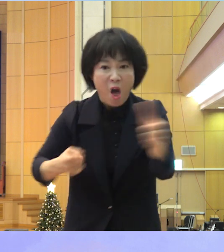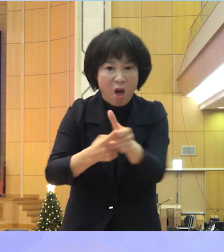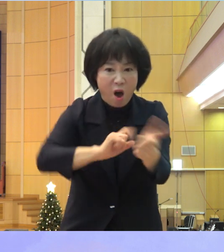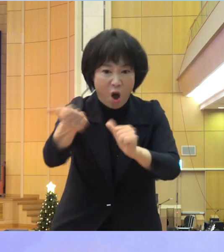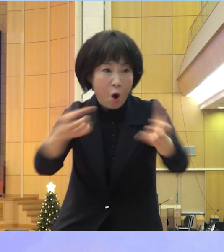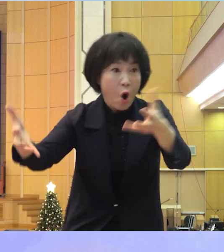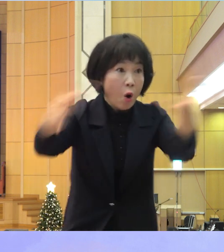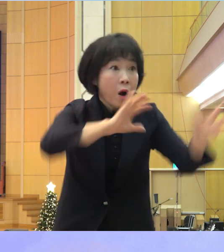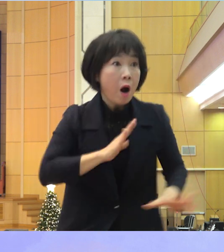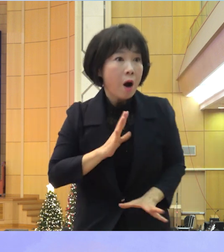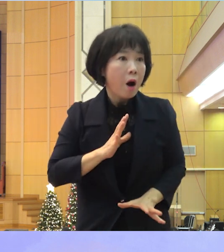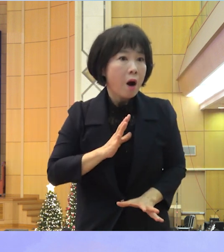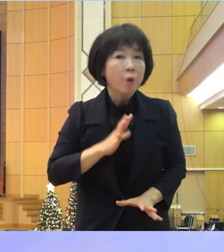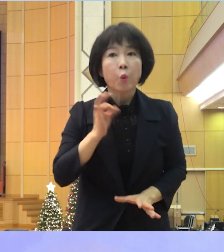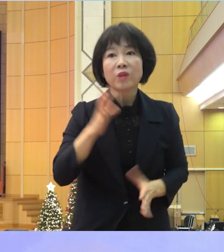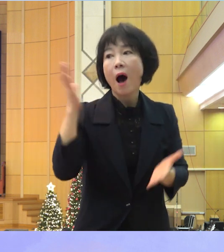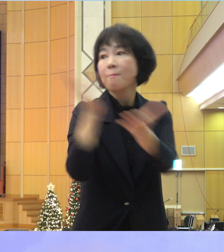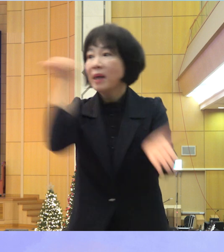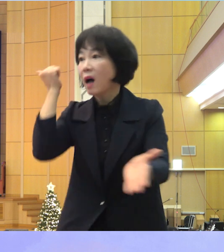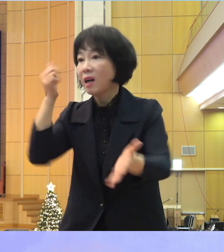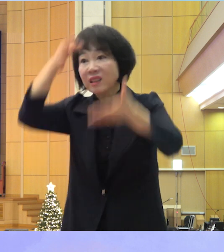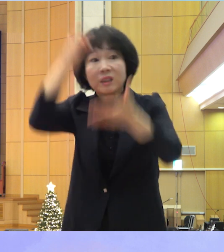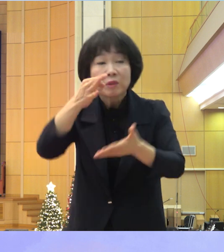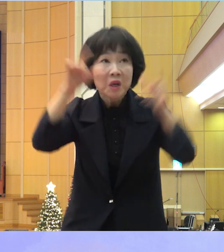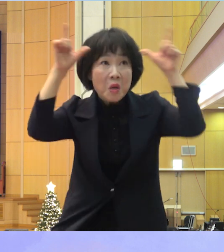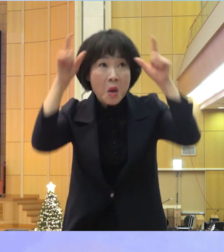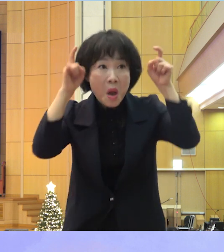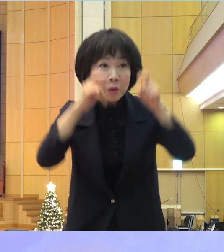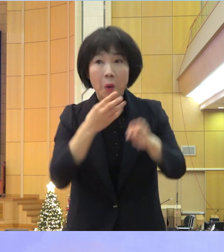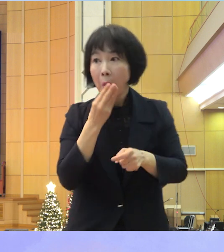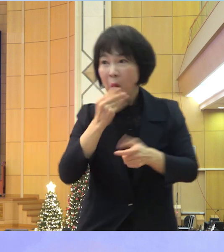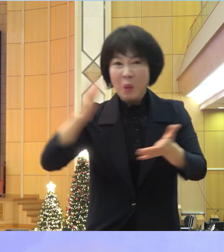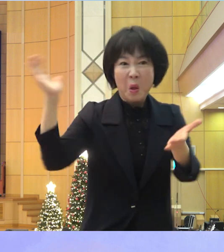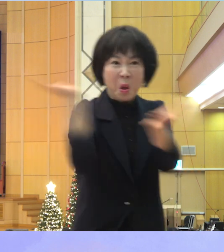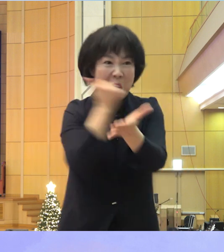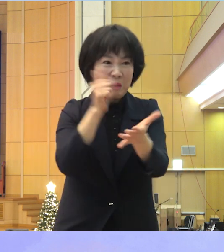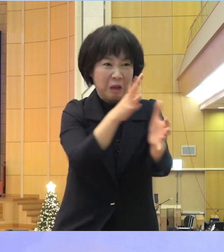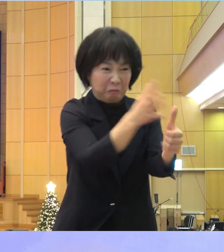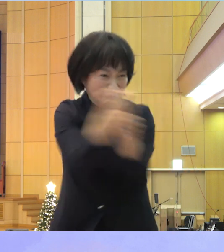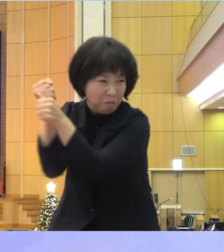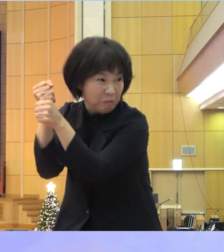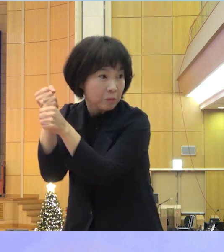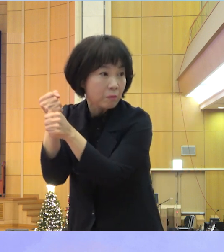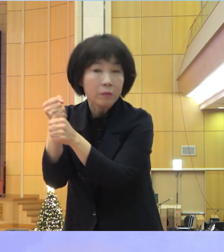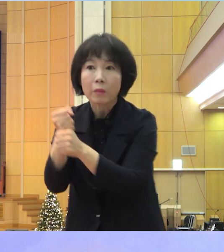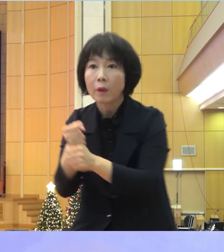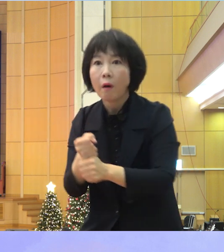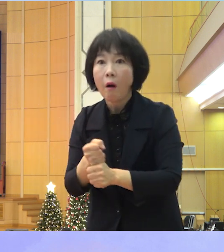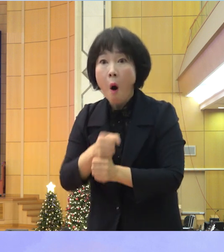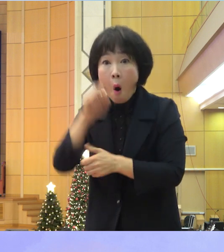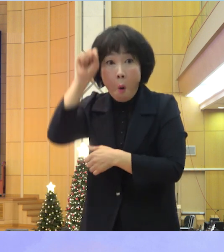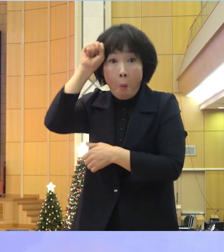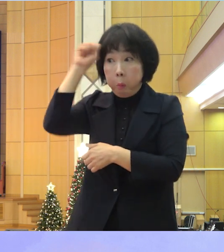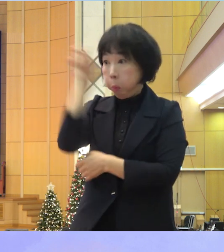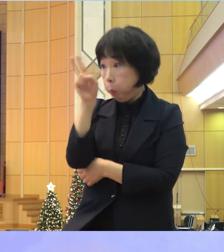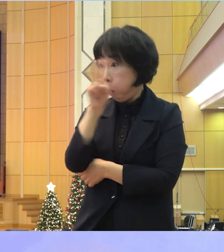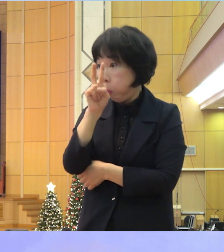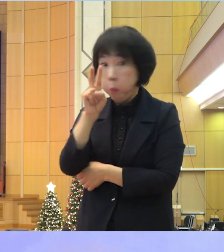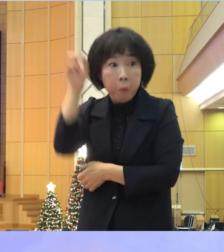짐승들 다 뺏어가고 재물도 다 도륙해가고, 그리고